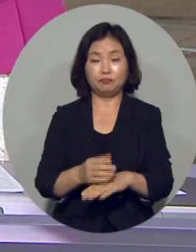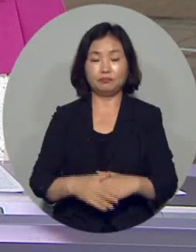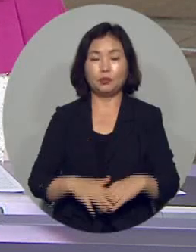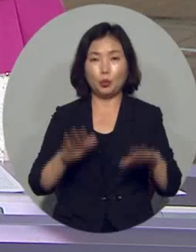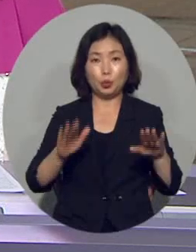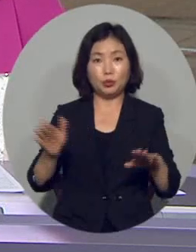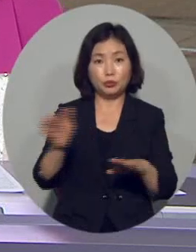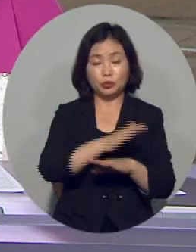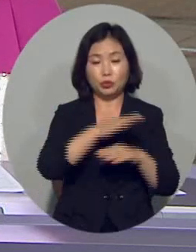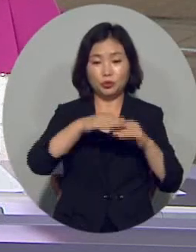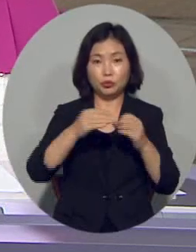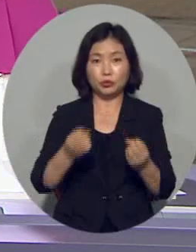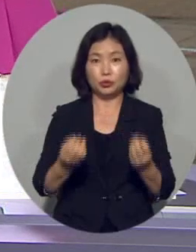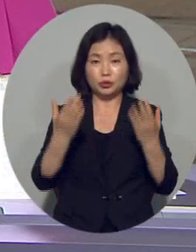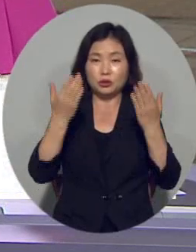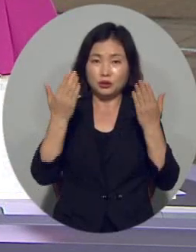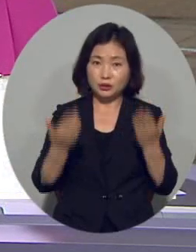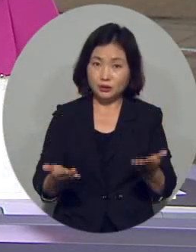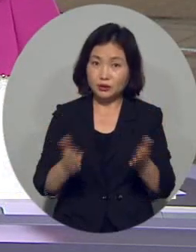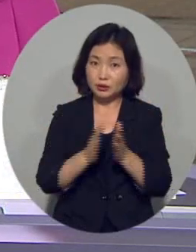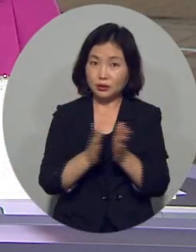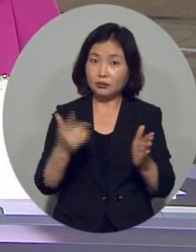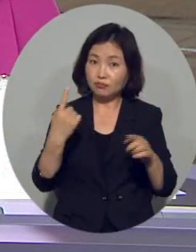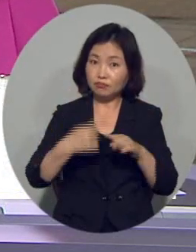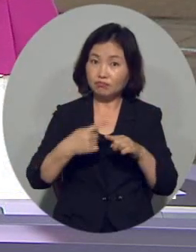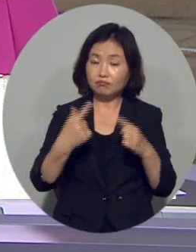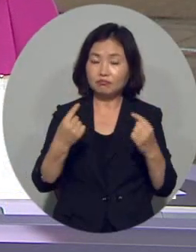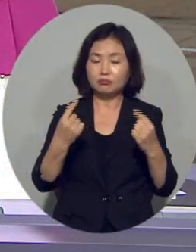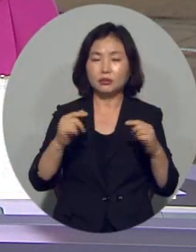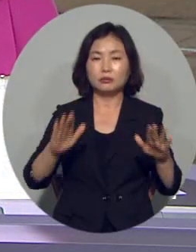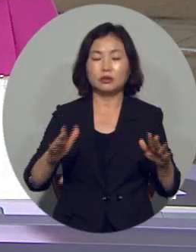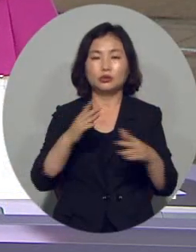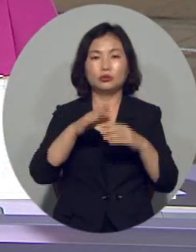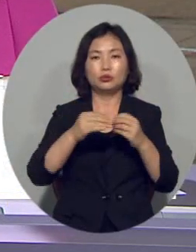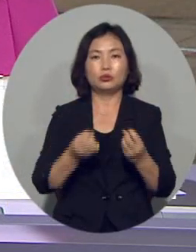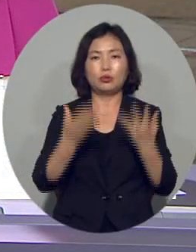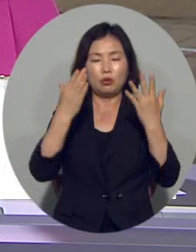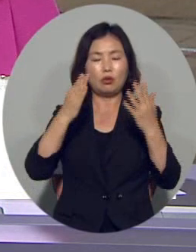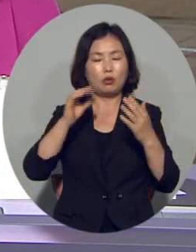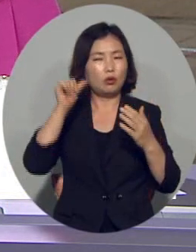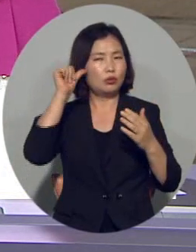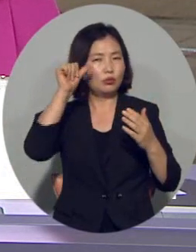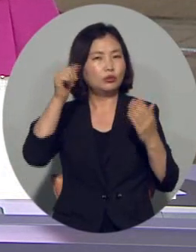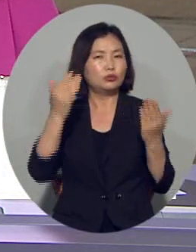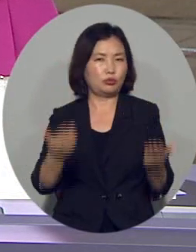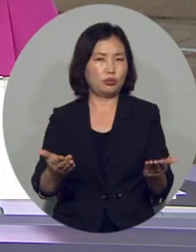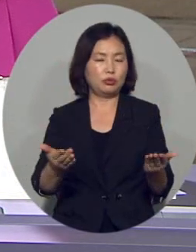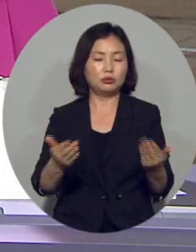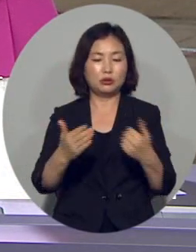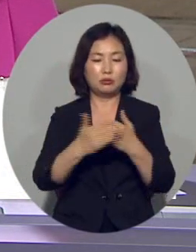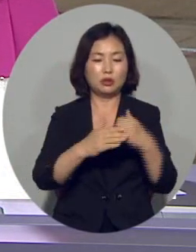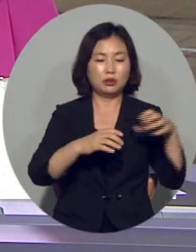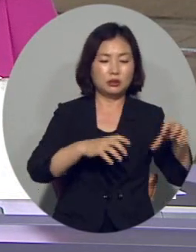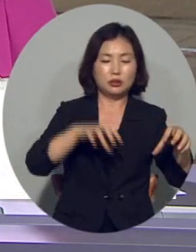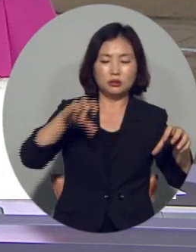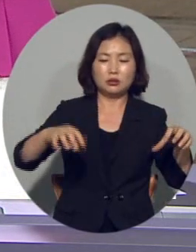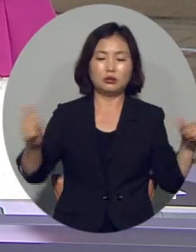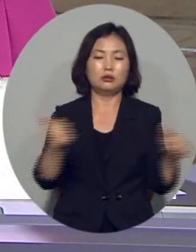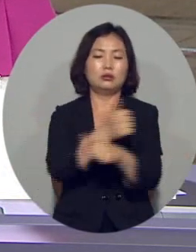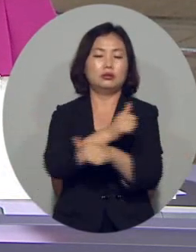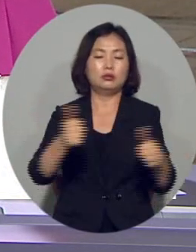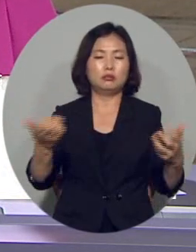오늘부터 추석연휴가 사실상 시작됐습니다 이번 추석은 연휴 기간이 다 3 나 두 지역간 이동이 많을 거 너